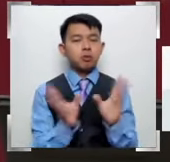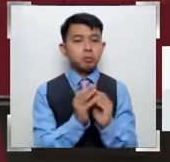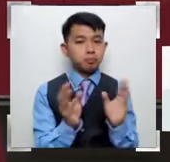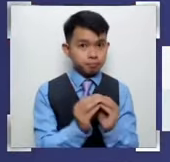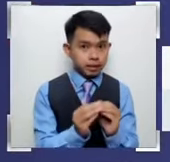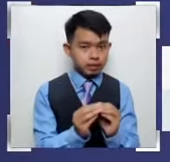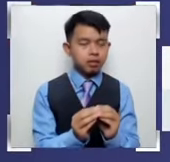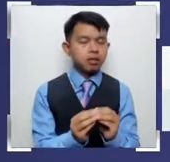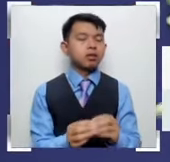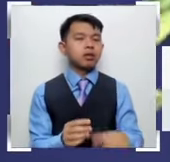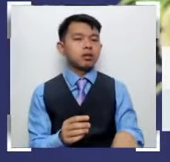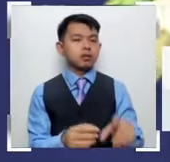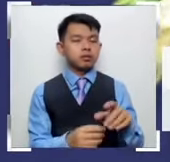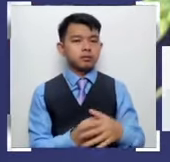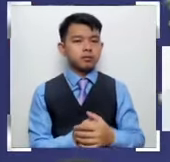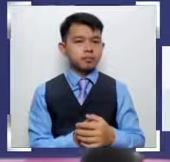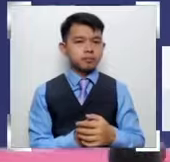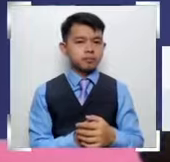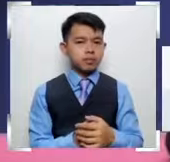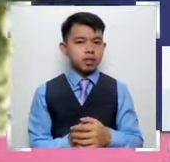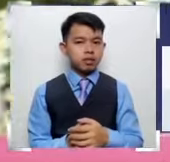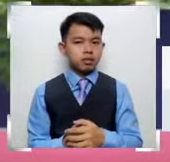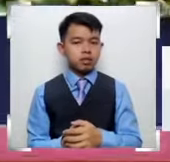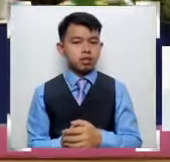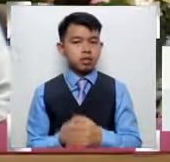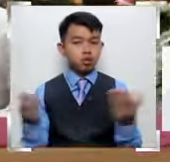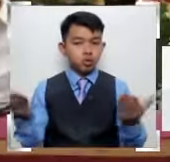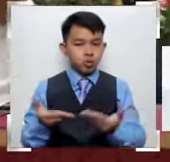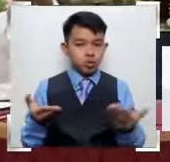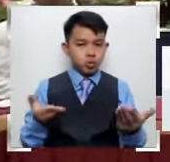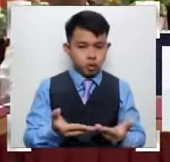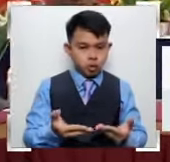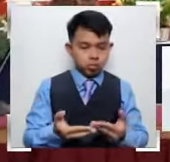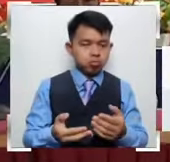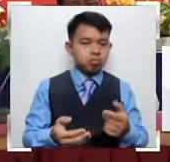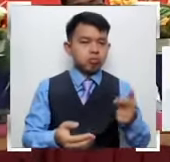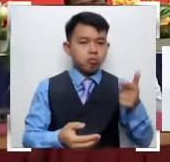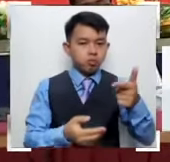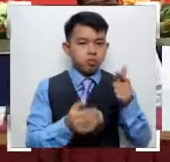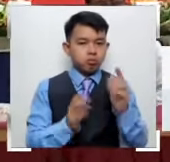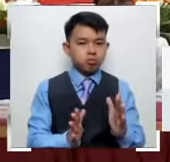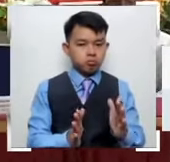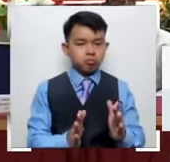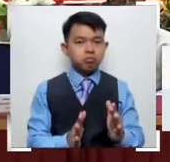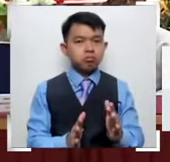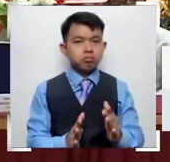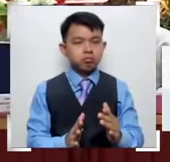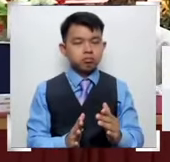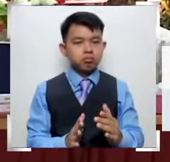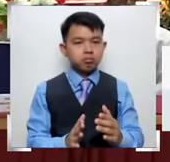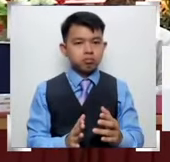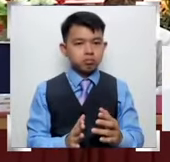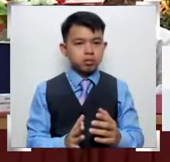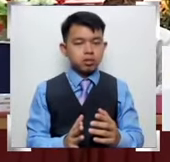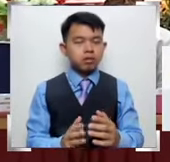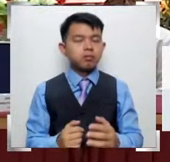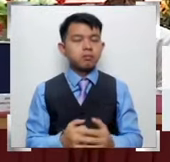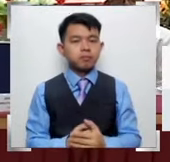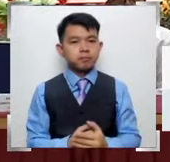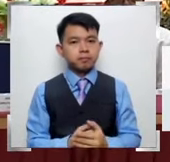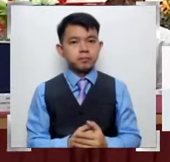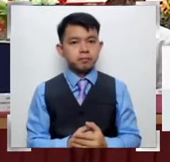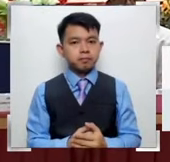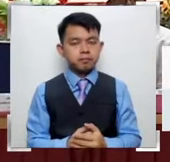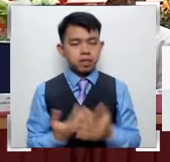isa-isang kinilala ang mga gunmen na pumasok mismo sa compound ng mga Degamo kung saan napatay ang gobernador. Na-identify na po ng